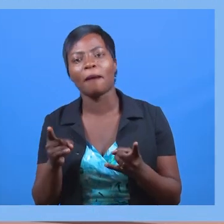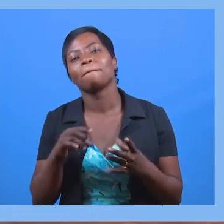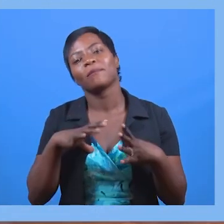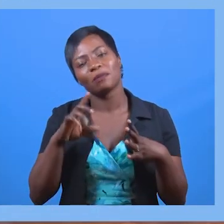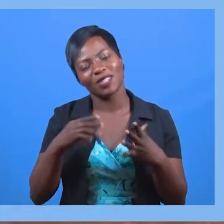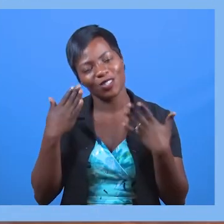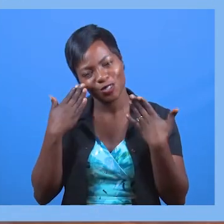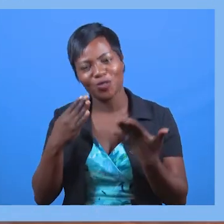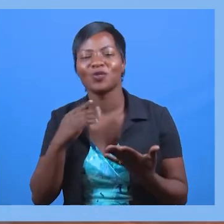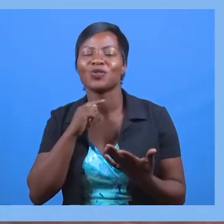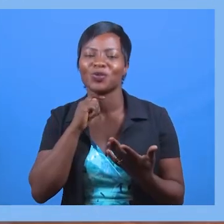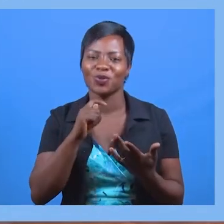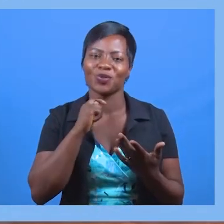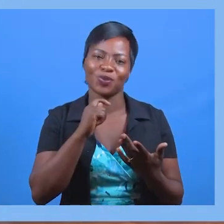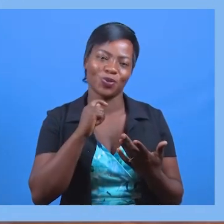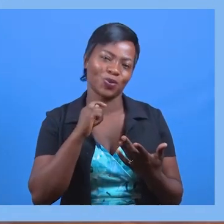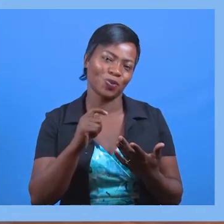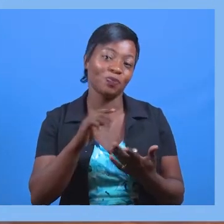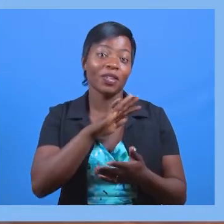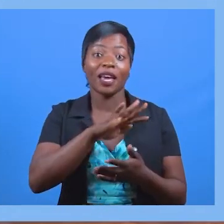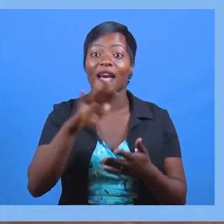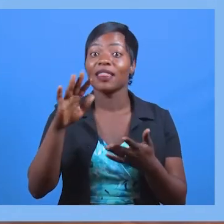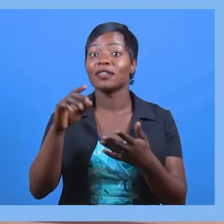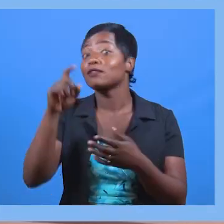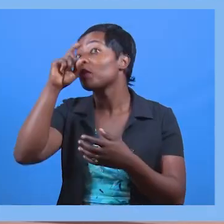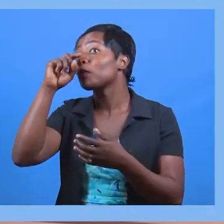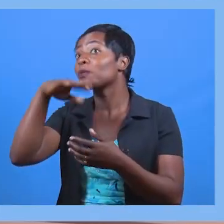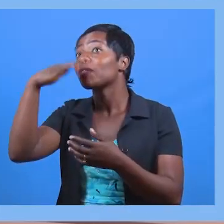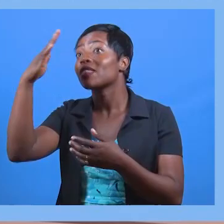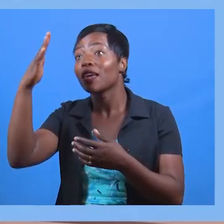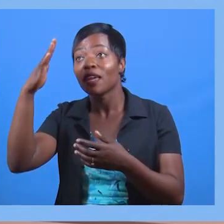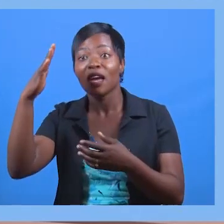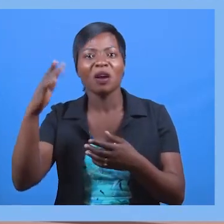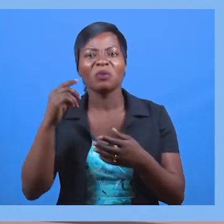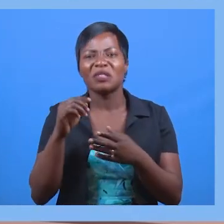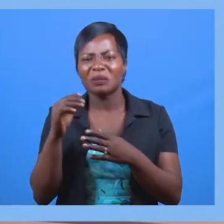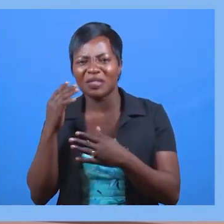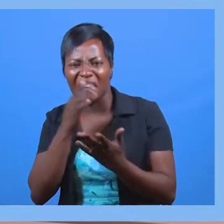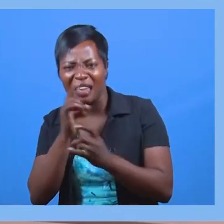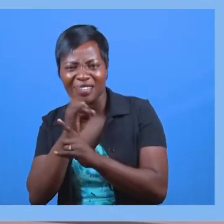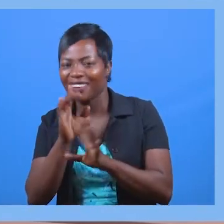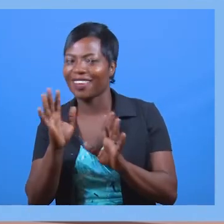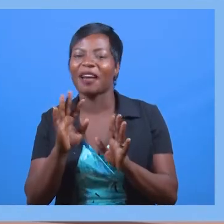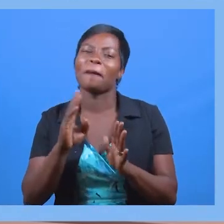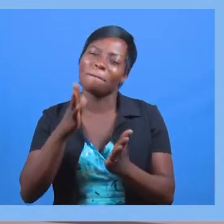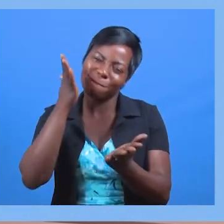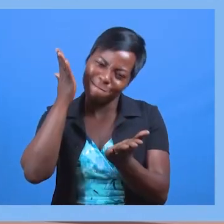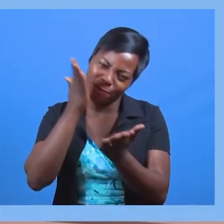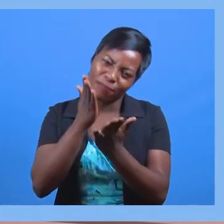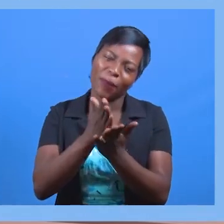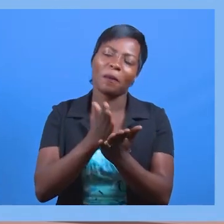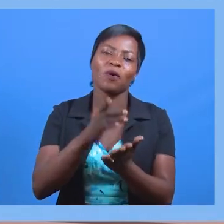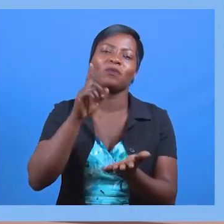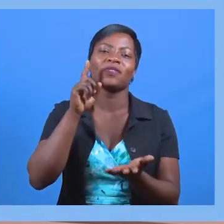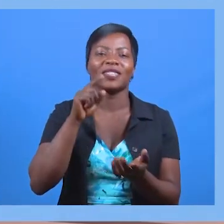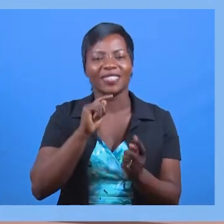pachena tikataura ndopatinokundwa nevatorwa. Varungu havaite zvokuhwandirana nyaya. Muri kuudzavo, asi